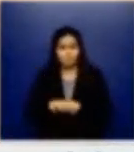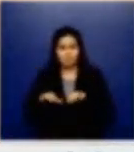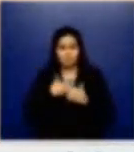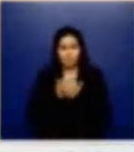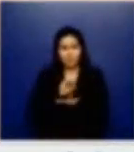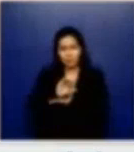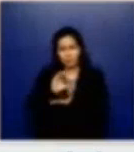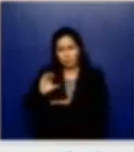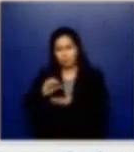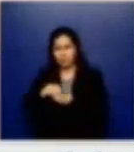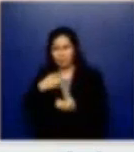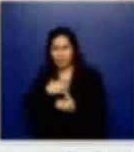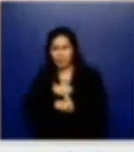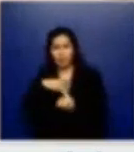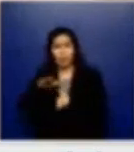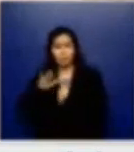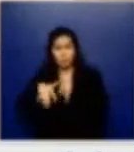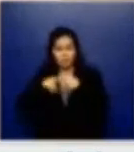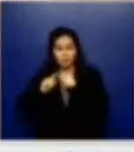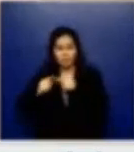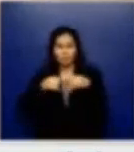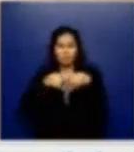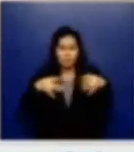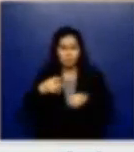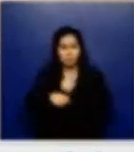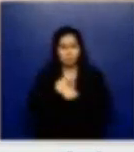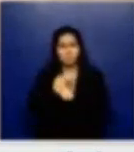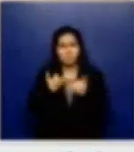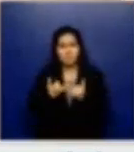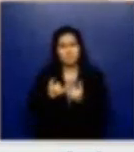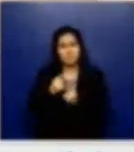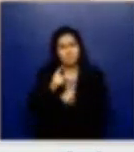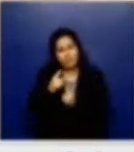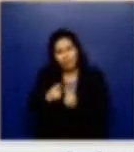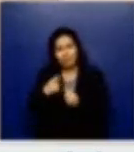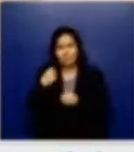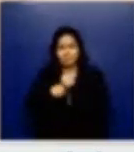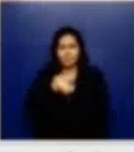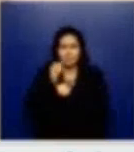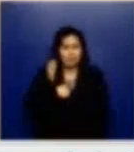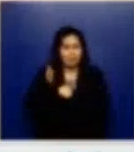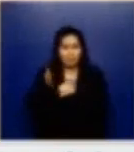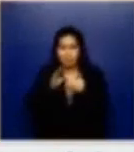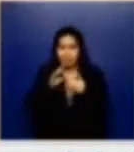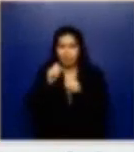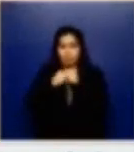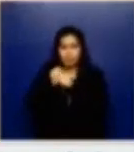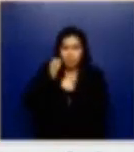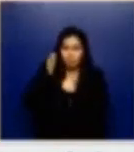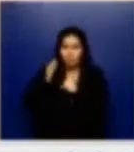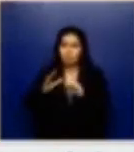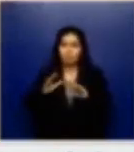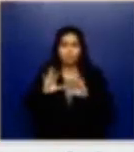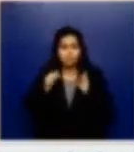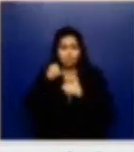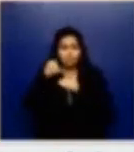มาสักครู่ปีนี้ตายปีหน้าเผาจริงแล้วก็ปีถัดไปลอยอังคารแล้วจัดงบอย่